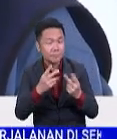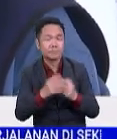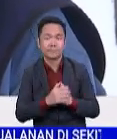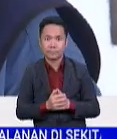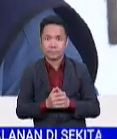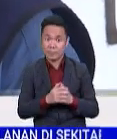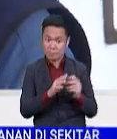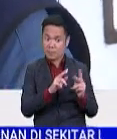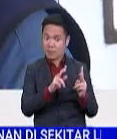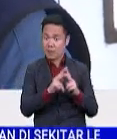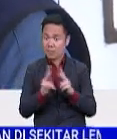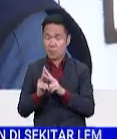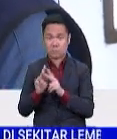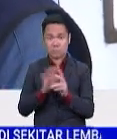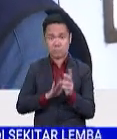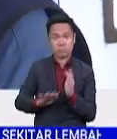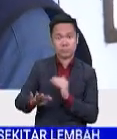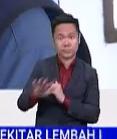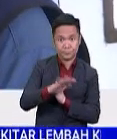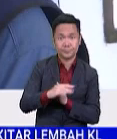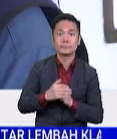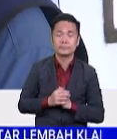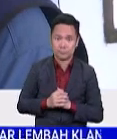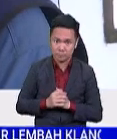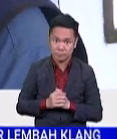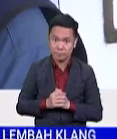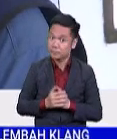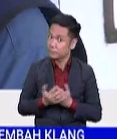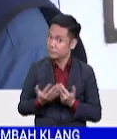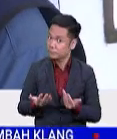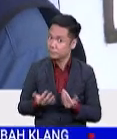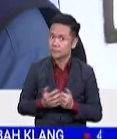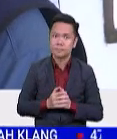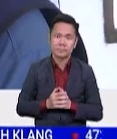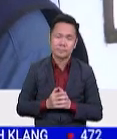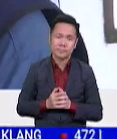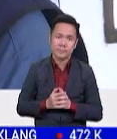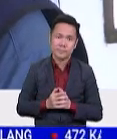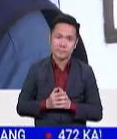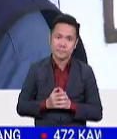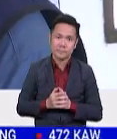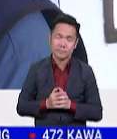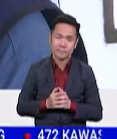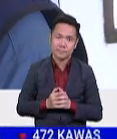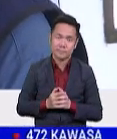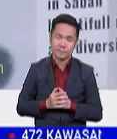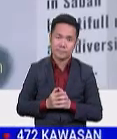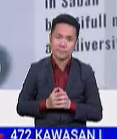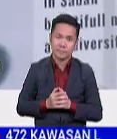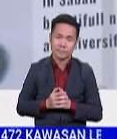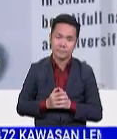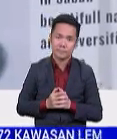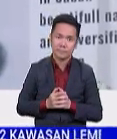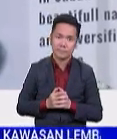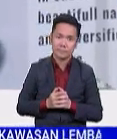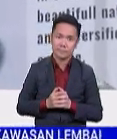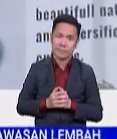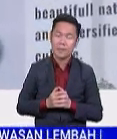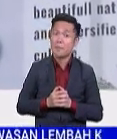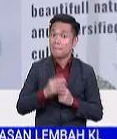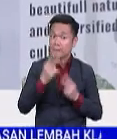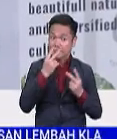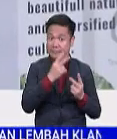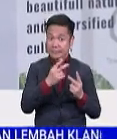hoodie kampung-kampung terbabit itu untuk ke mengambil kesempatan sepenuhnya daripada